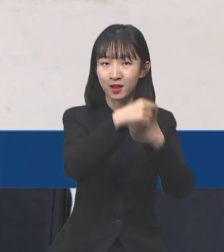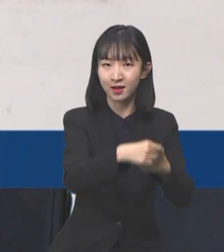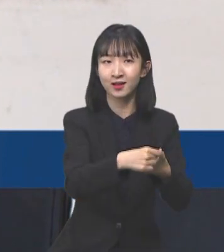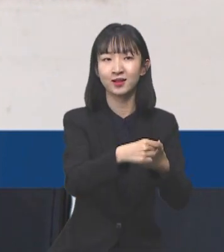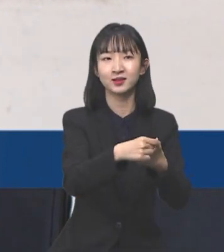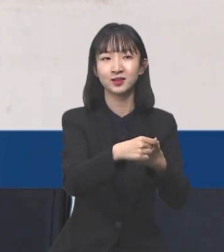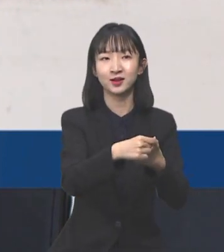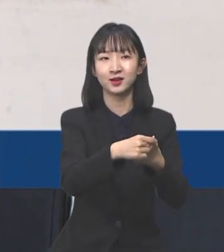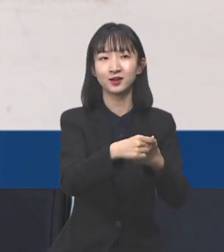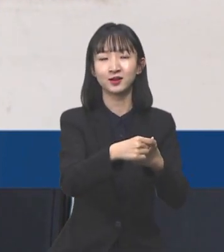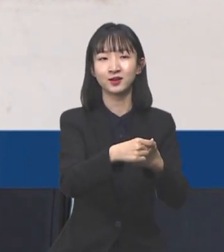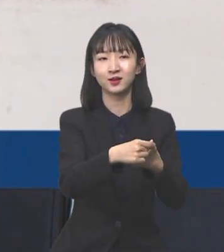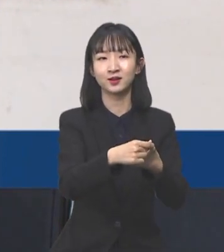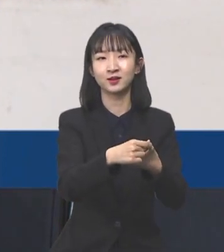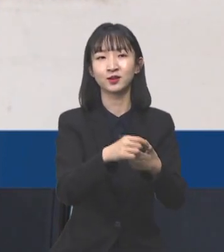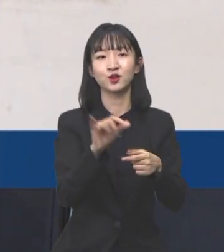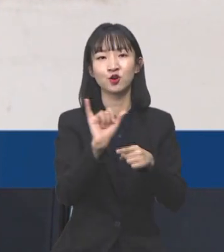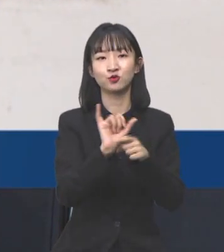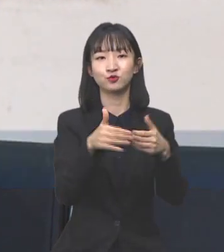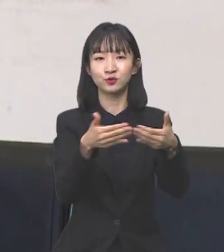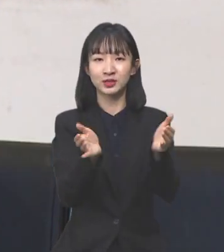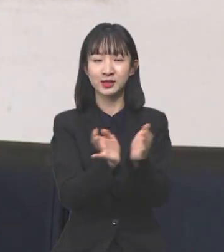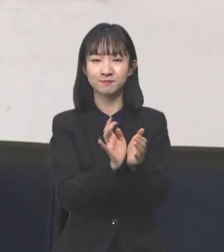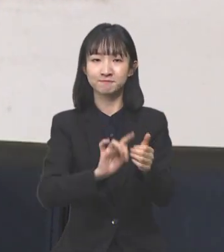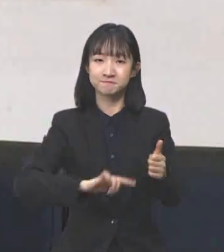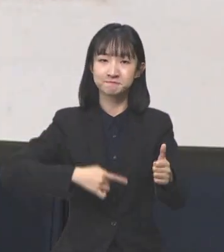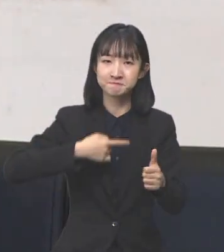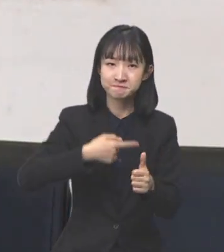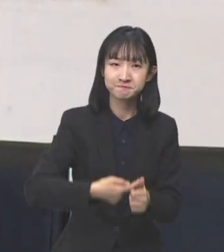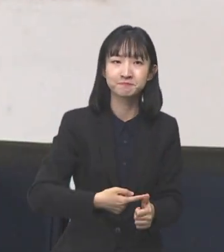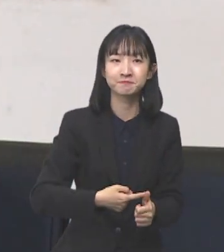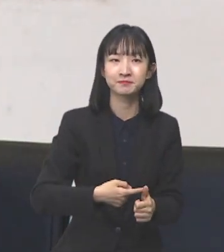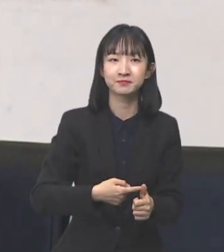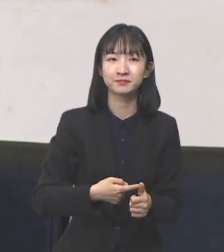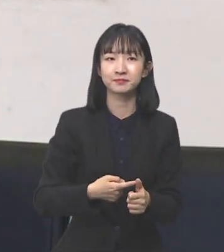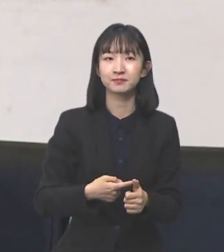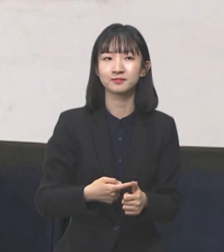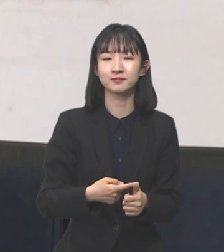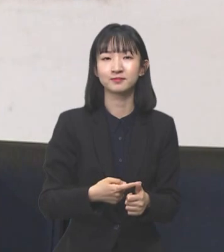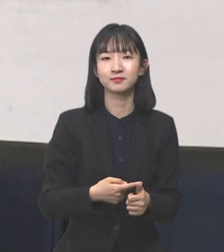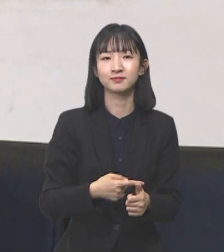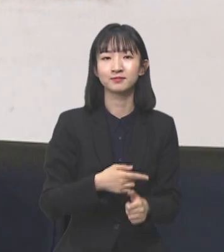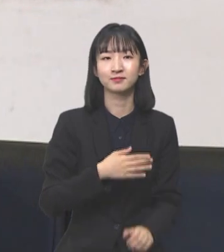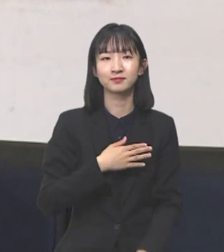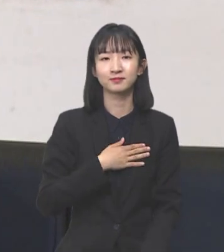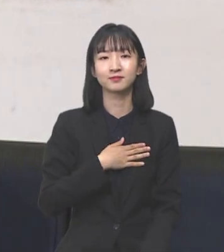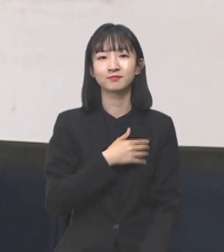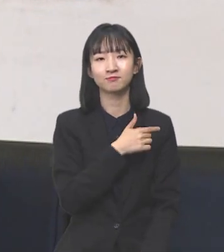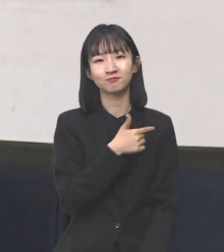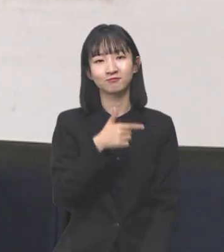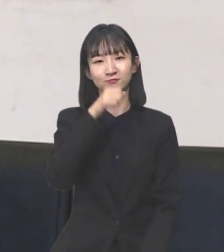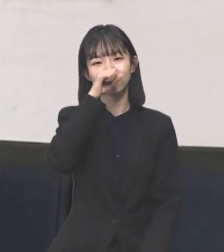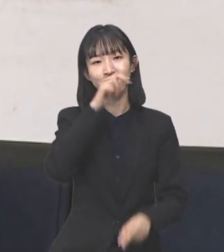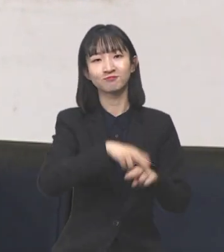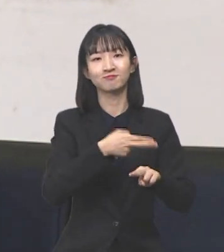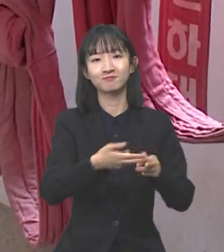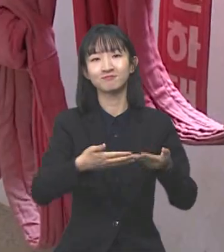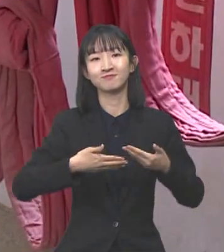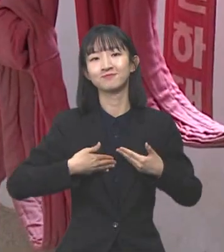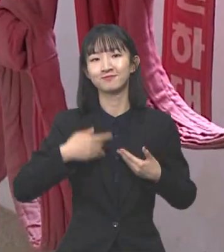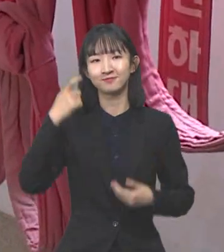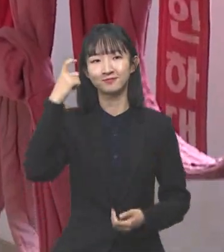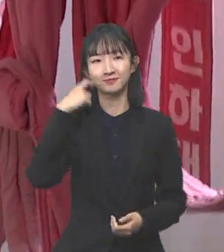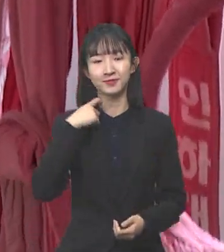뭘 여기 이쯤 영국의 생겼어도 뭐 엄청 큼 저한테 엄청 큼 뭐 선물이라 오십니다